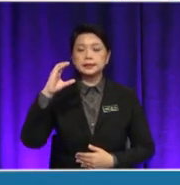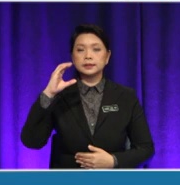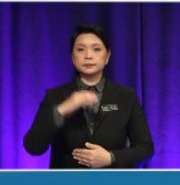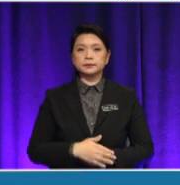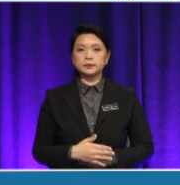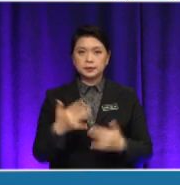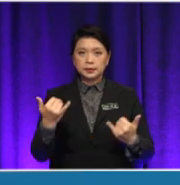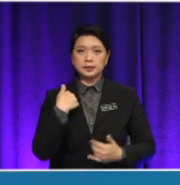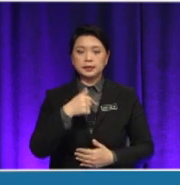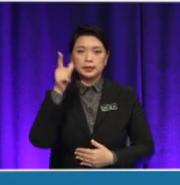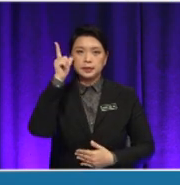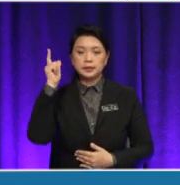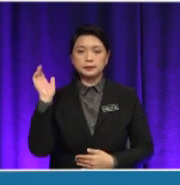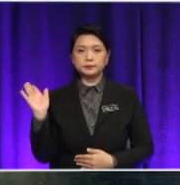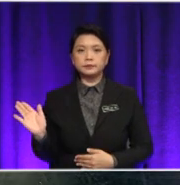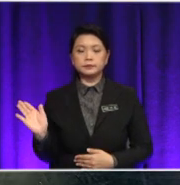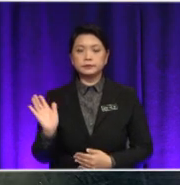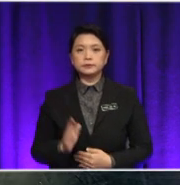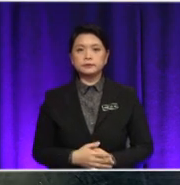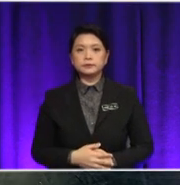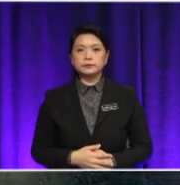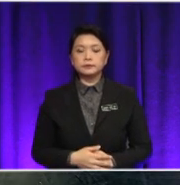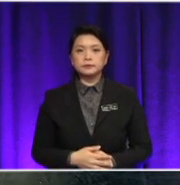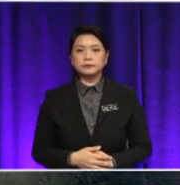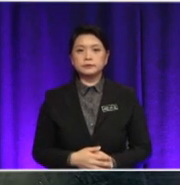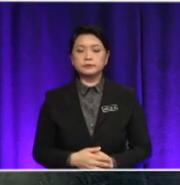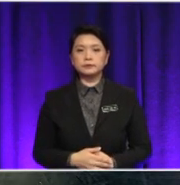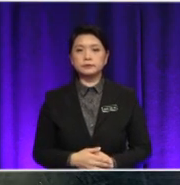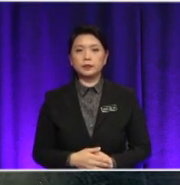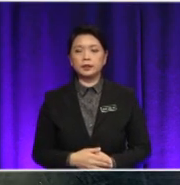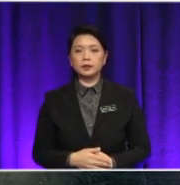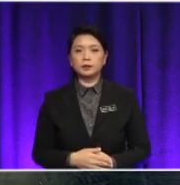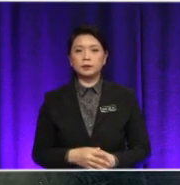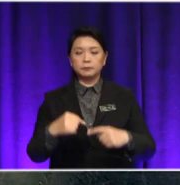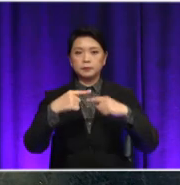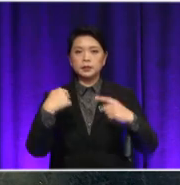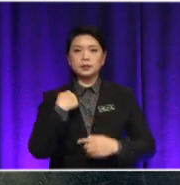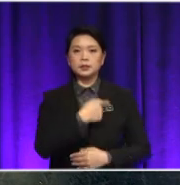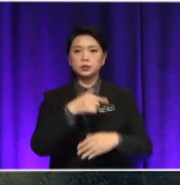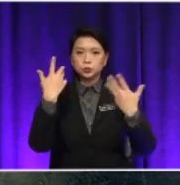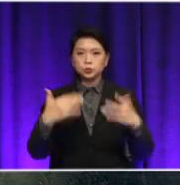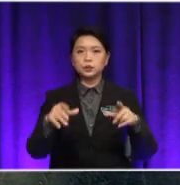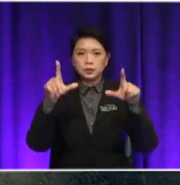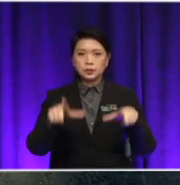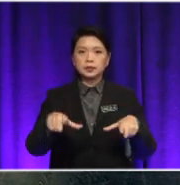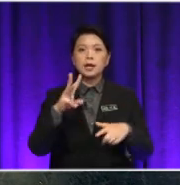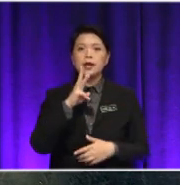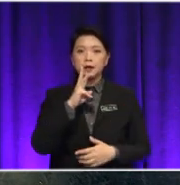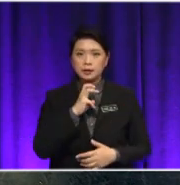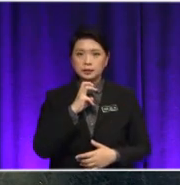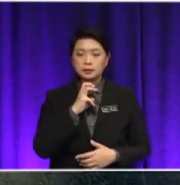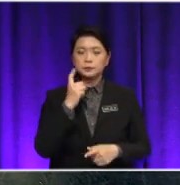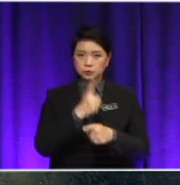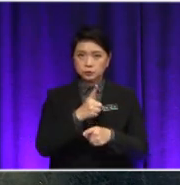demonstrasi untuk C. Okey, baik. Bila kita dah letak ais tadi di tempat yang bengkak itu, di tempat yang bengkak